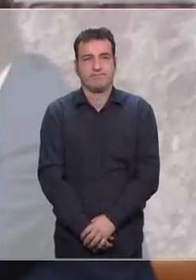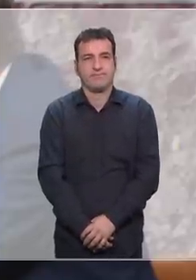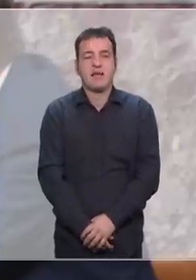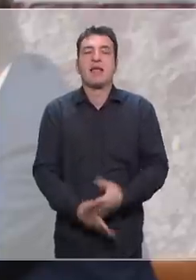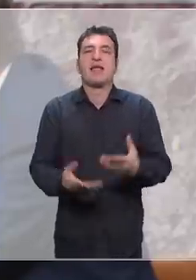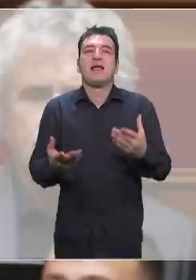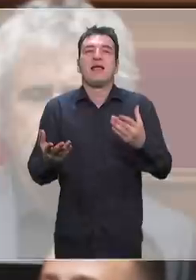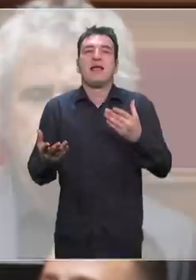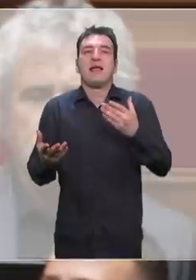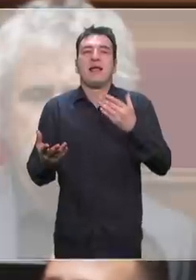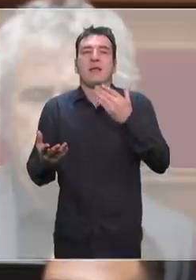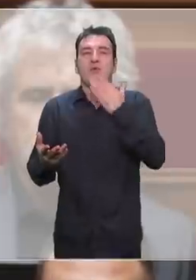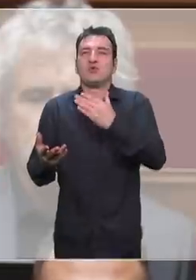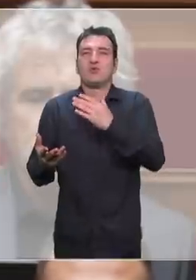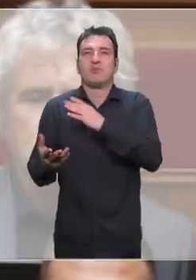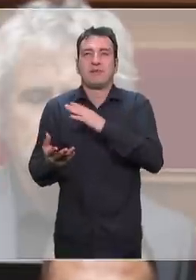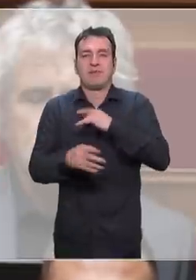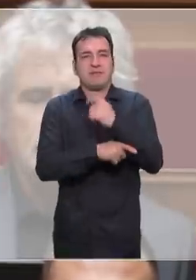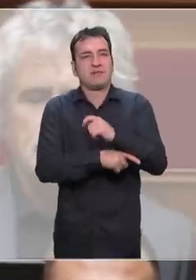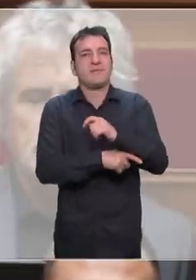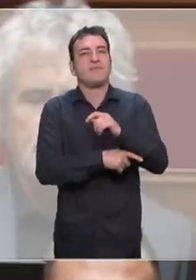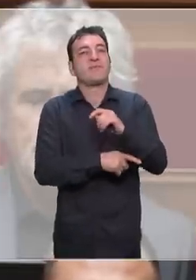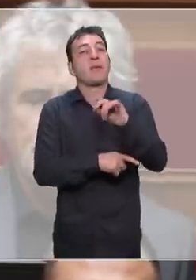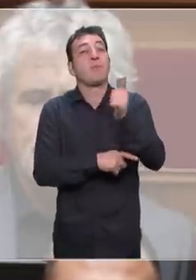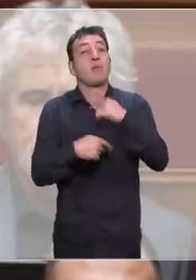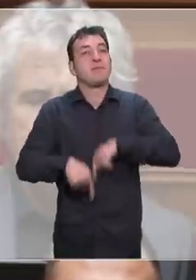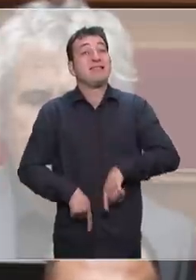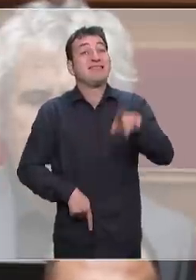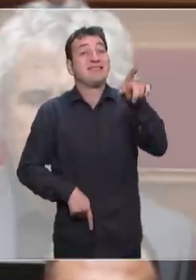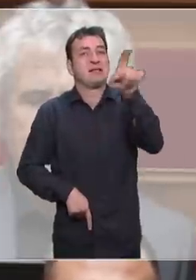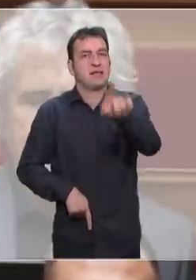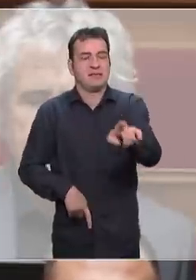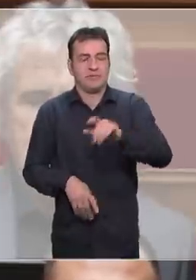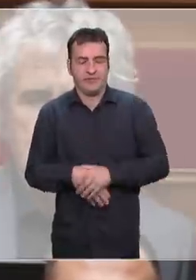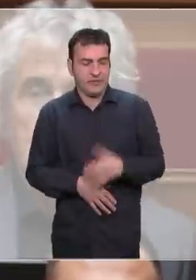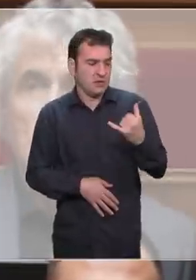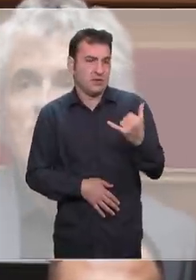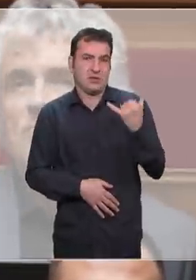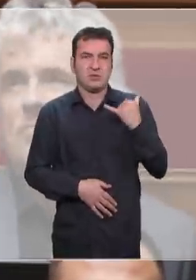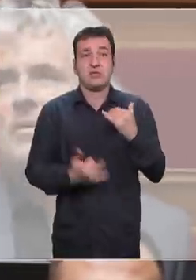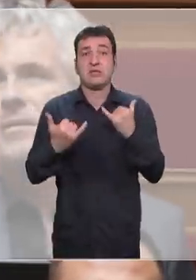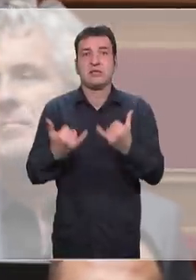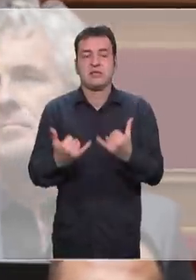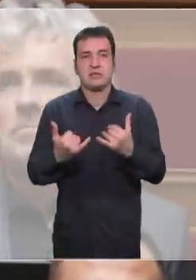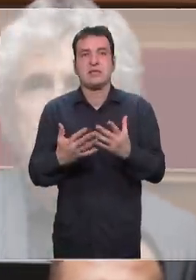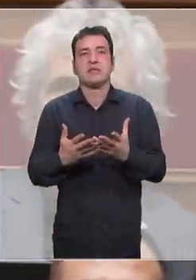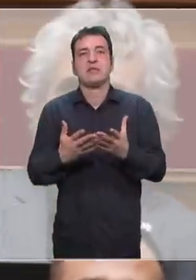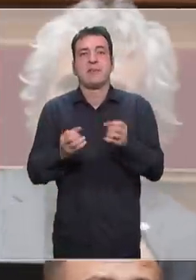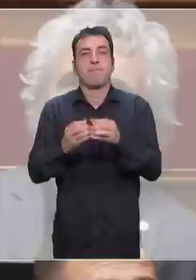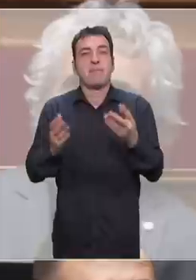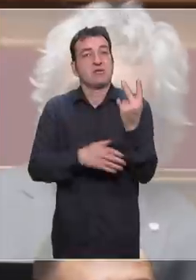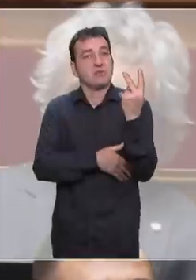Présidente. Ma question s'adresse à Madame la Première Ministre. Madame la Première Ministre, jeudi dernier, dans cet hémicycle, votre